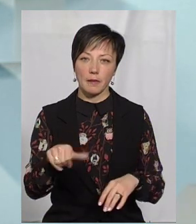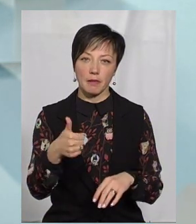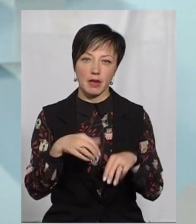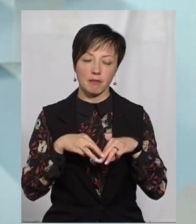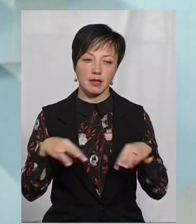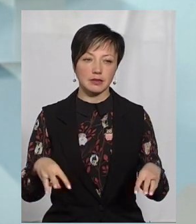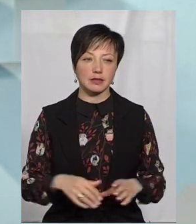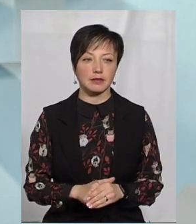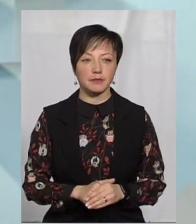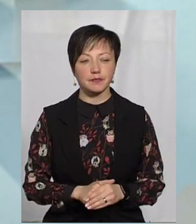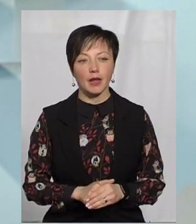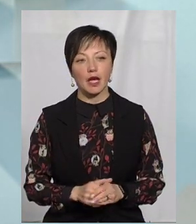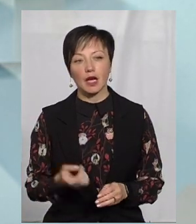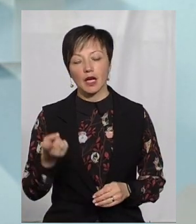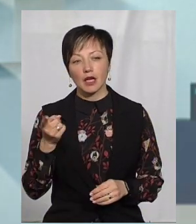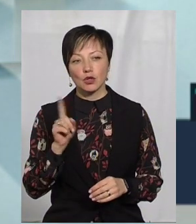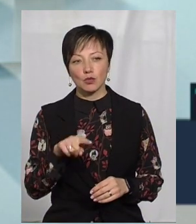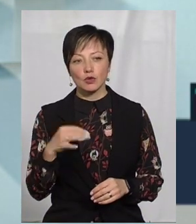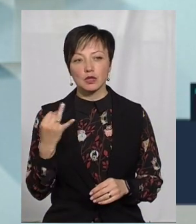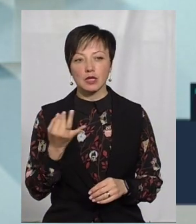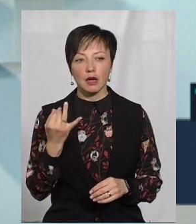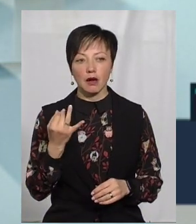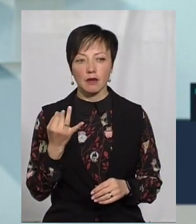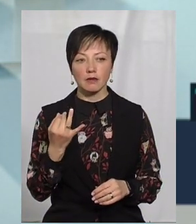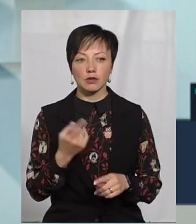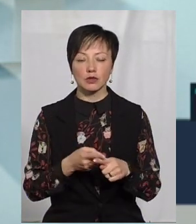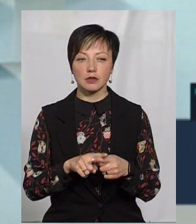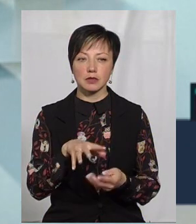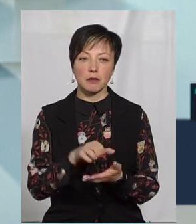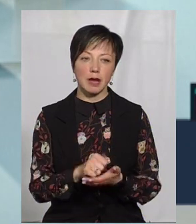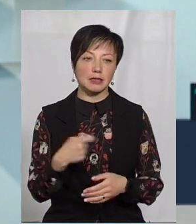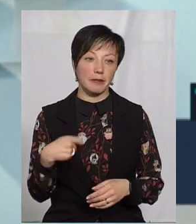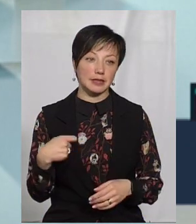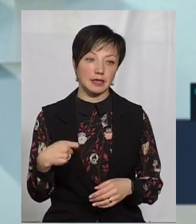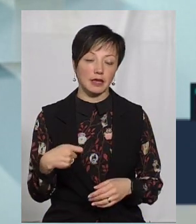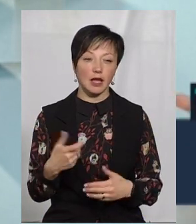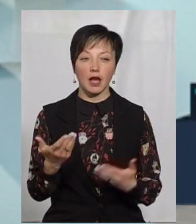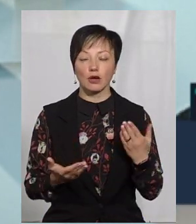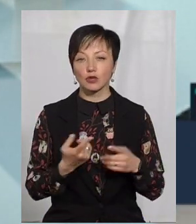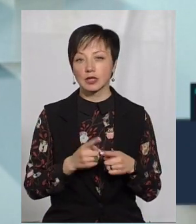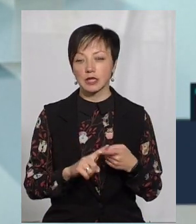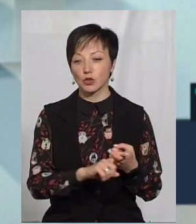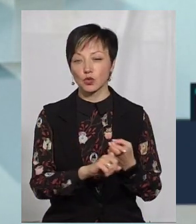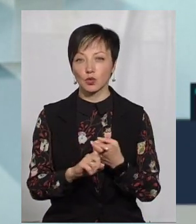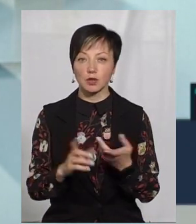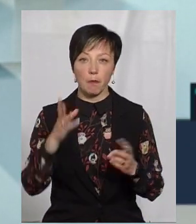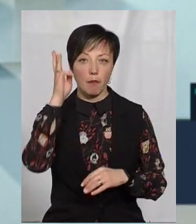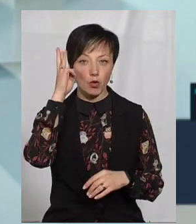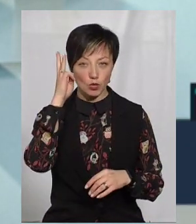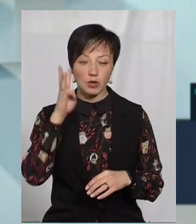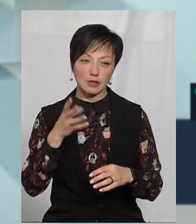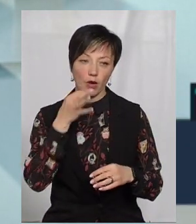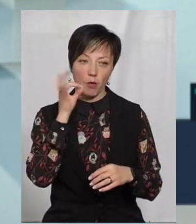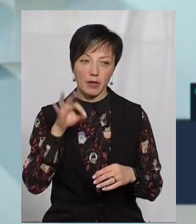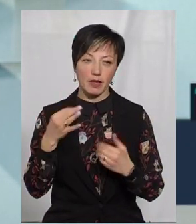прем'єр-міністр. Тому так досить цікаво, що цим займається президент. Але якщо це стосується якихось посольств, то це